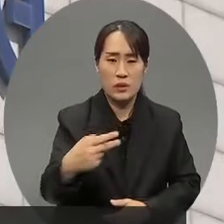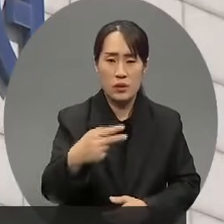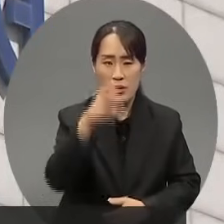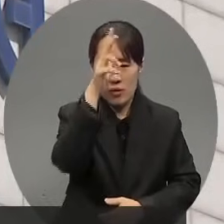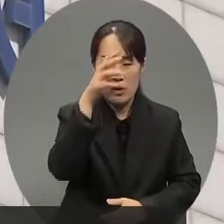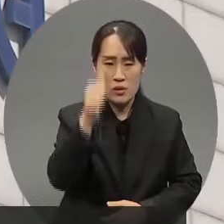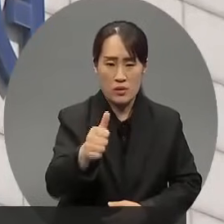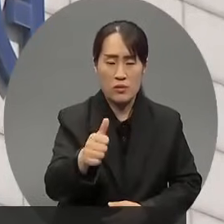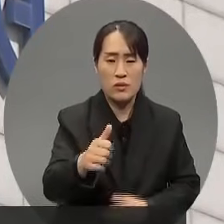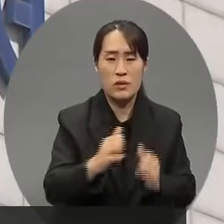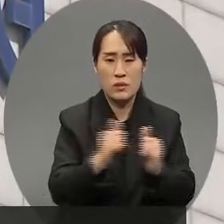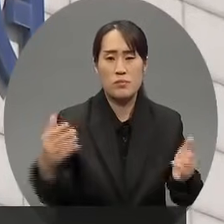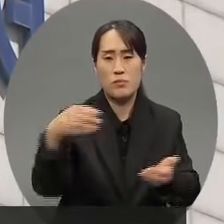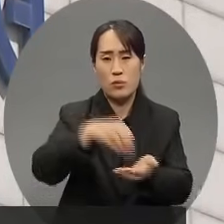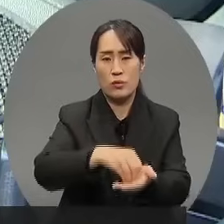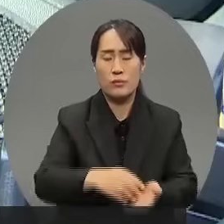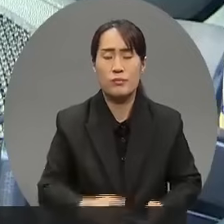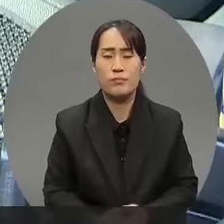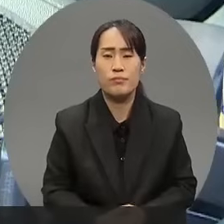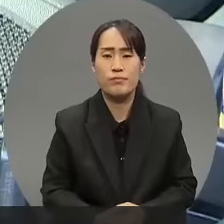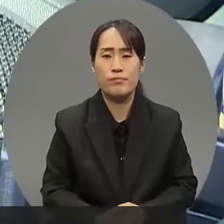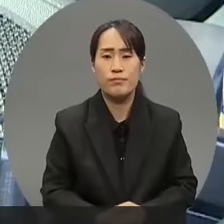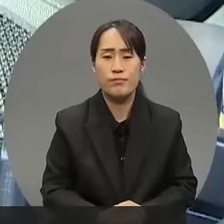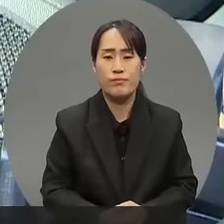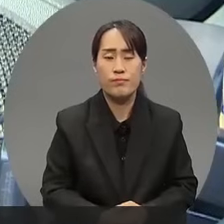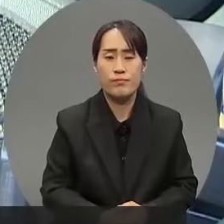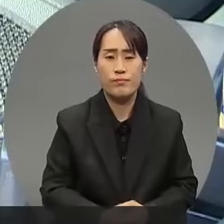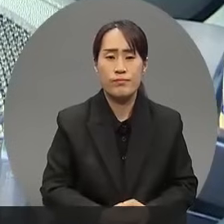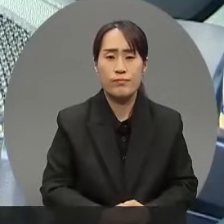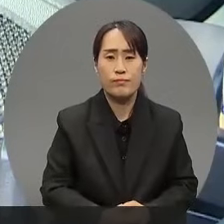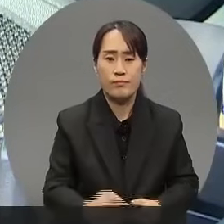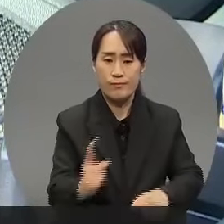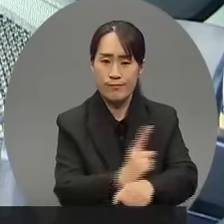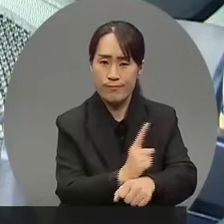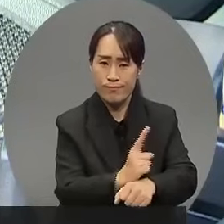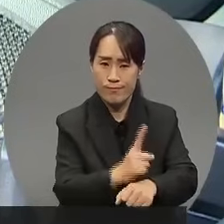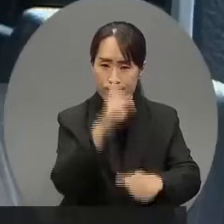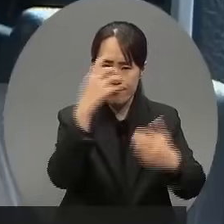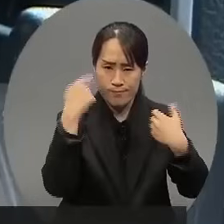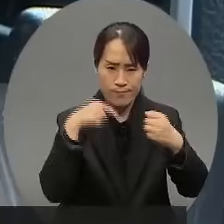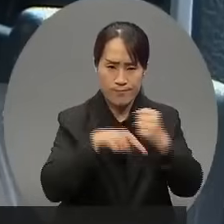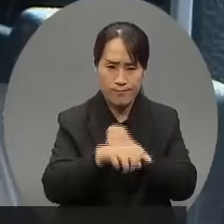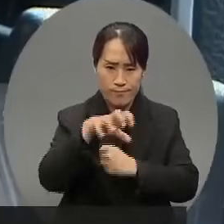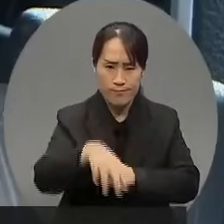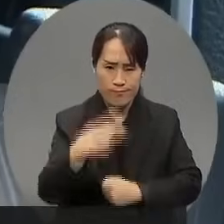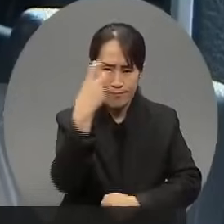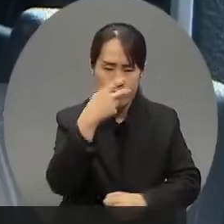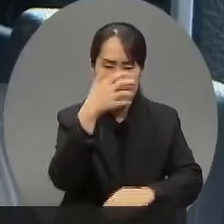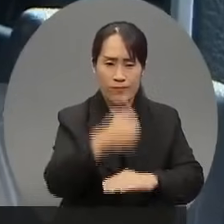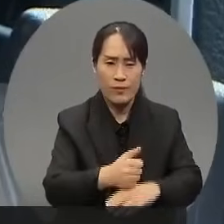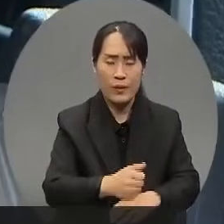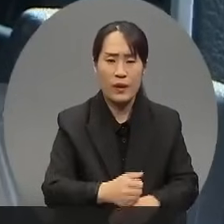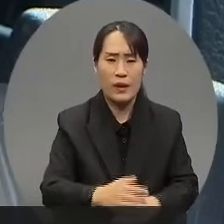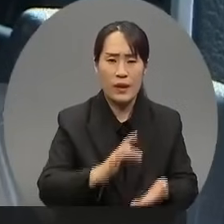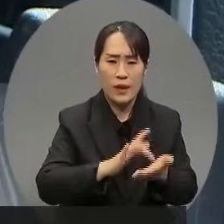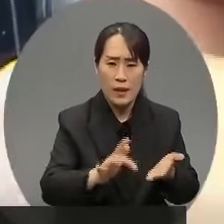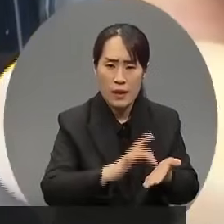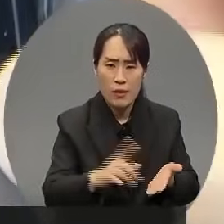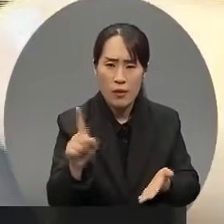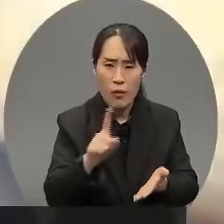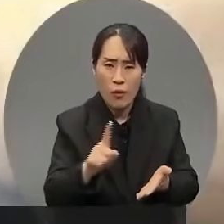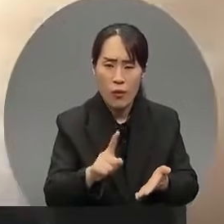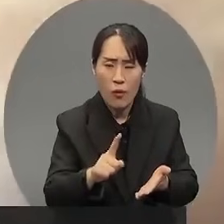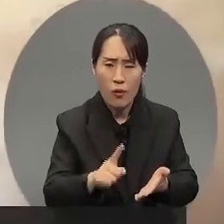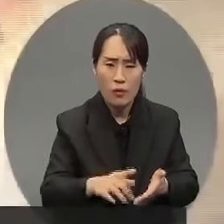지휘관도 포함됐습니다 디지털 포렌식과 국립과학 수사 연구원 감정결과 태블릿 PC 어떤